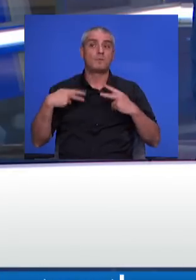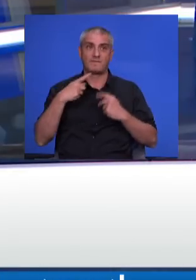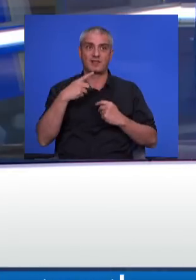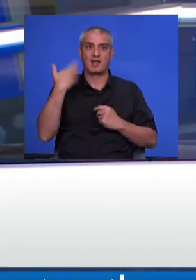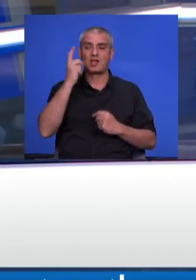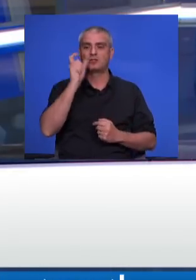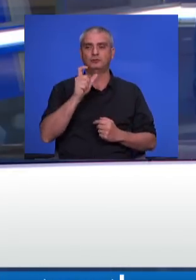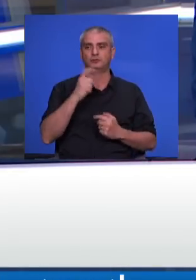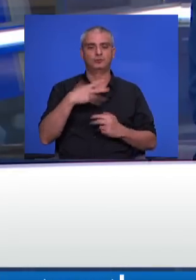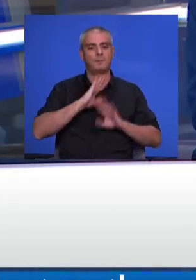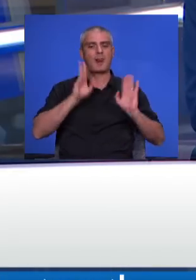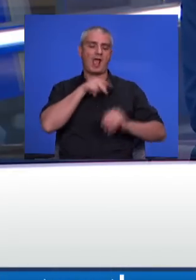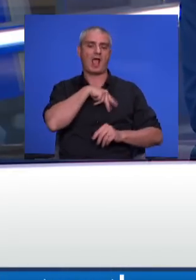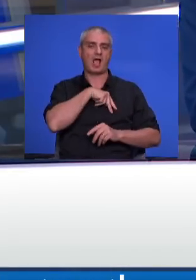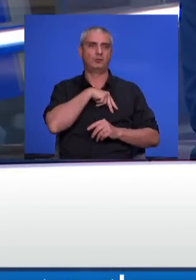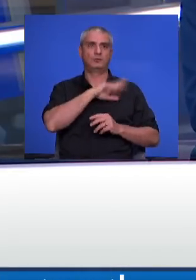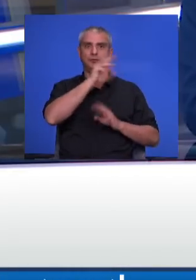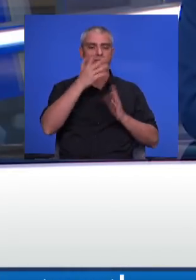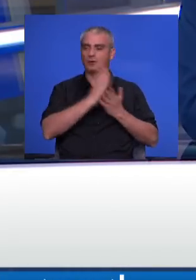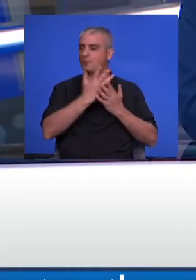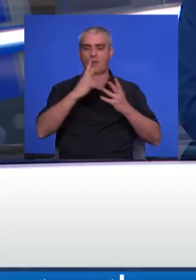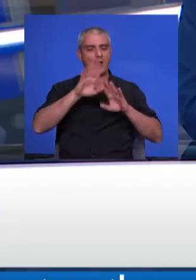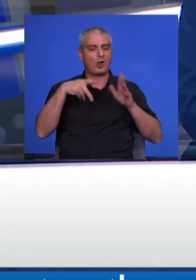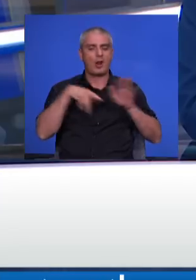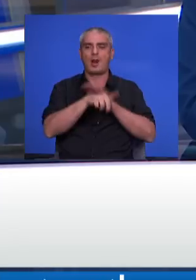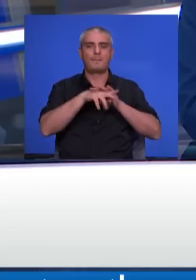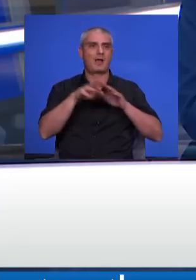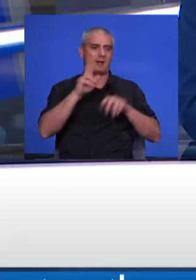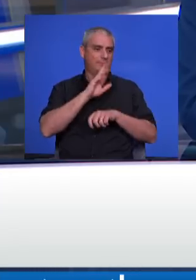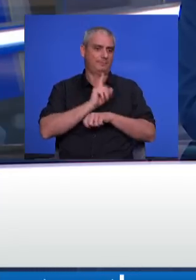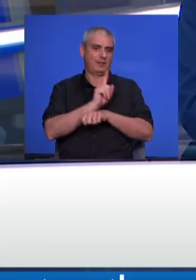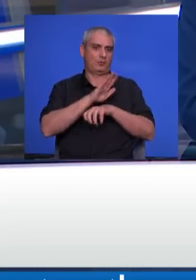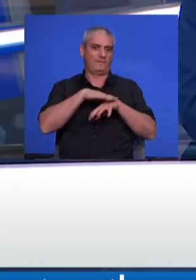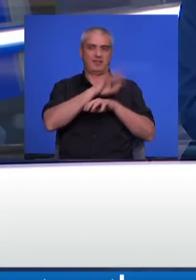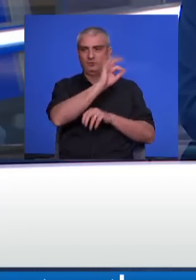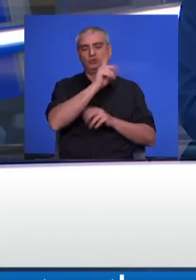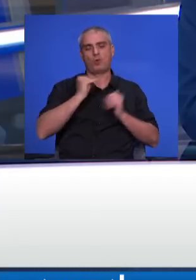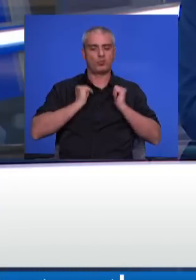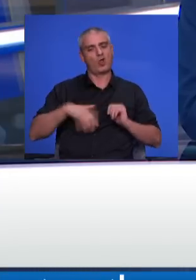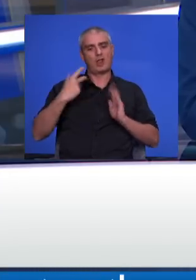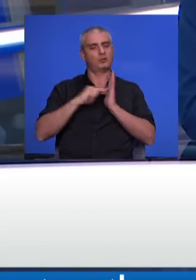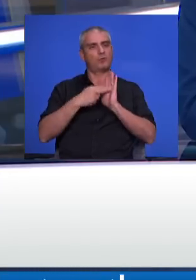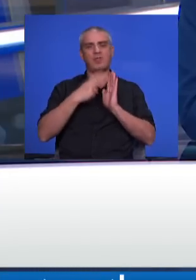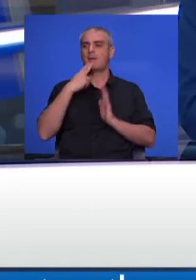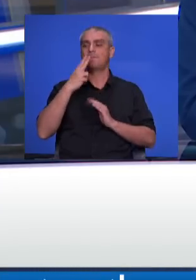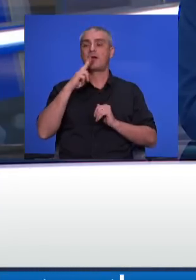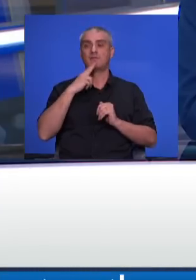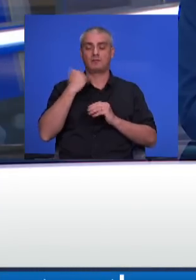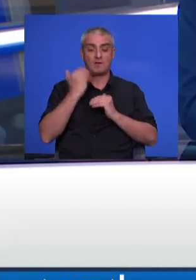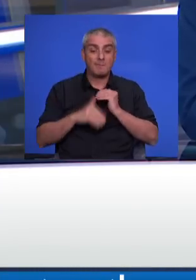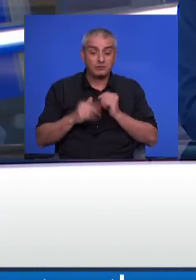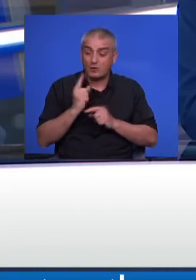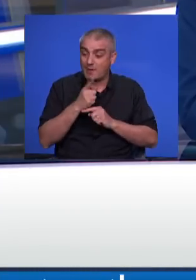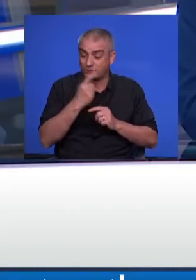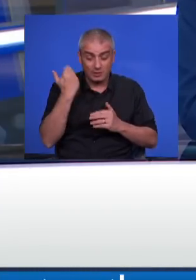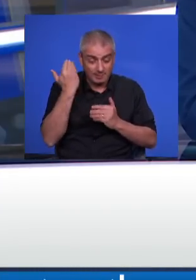האיש חסר האחריות, האיש שהכל ברח במשמרת שלו. זה מאוד נוח להיות פוליטיקאי שמבטיח הבטחות, ובסוף, ברגע שאתה